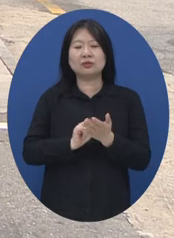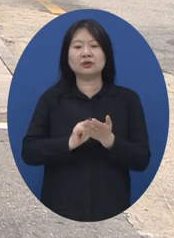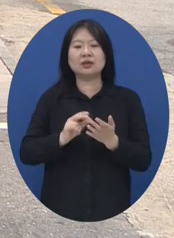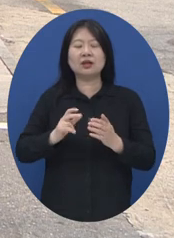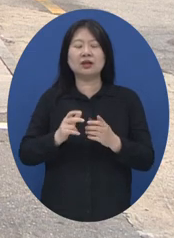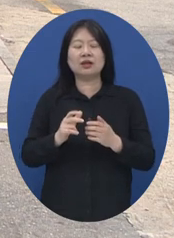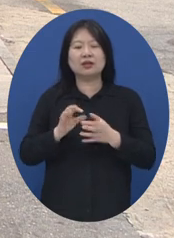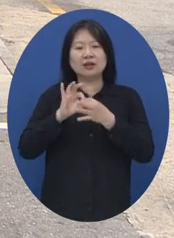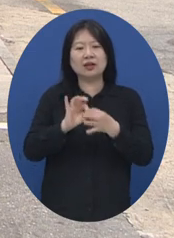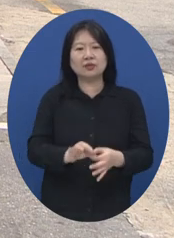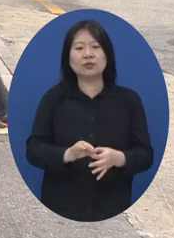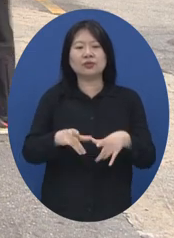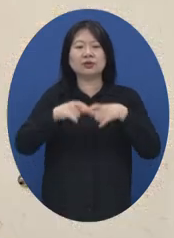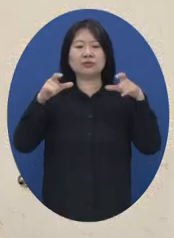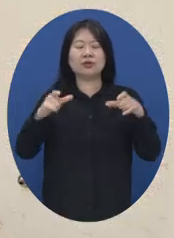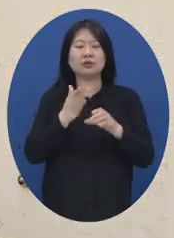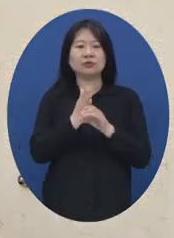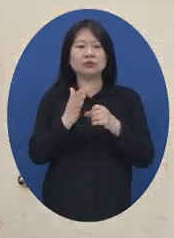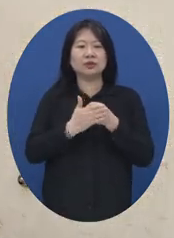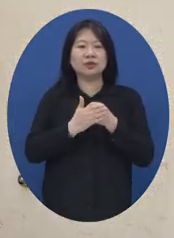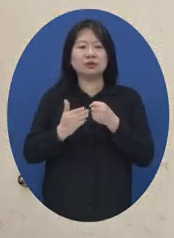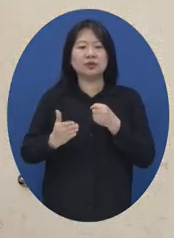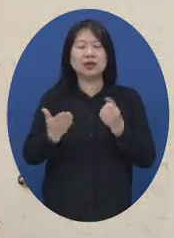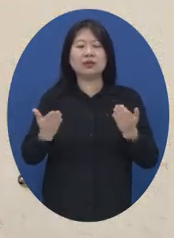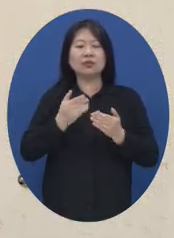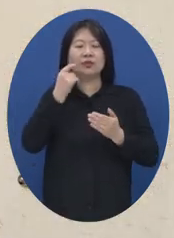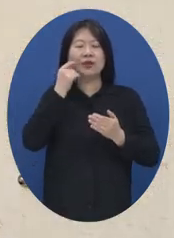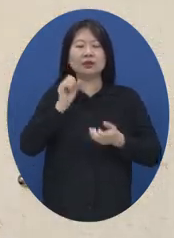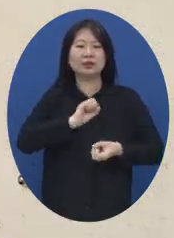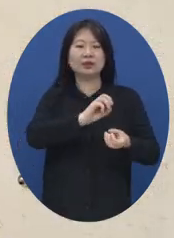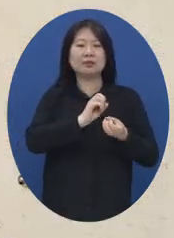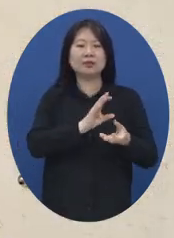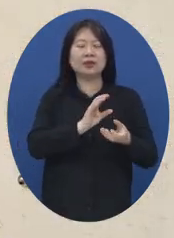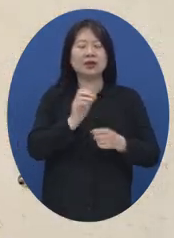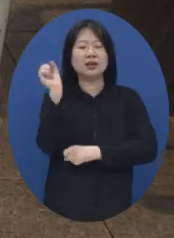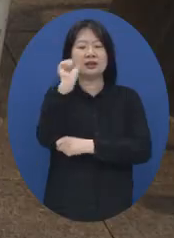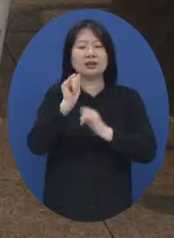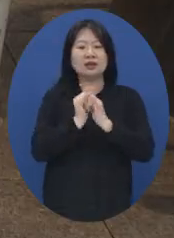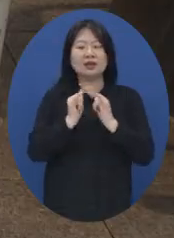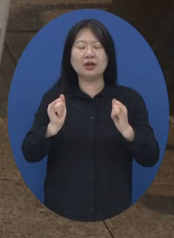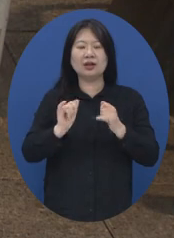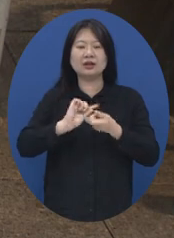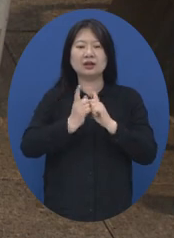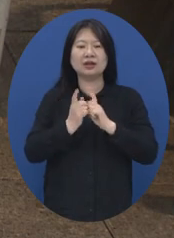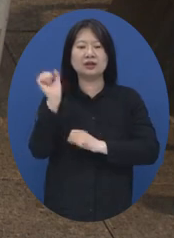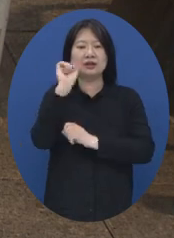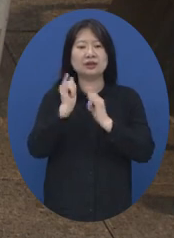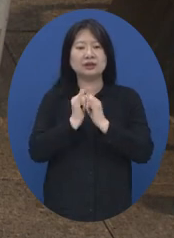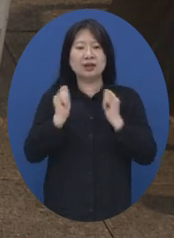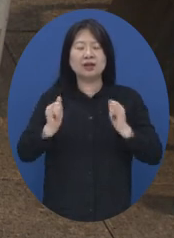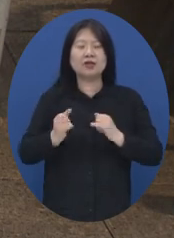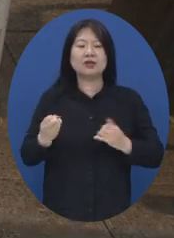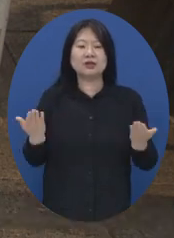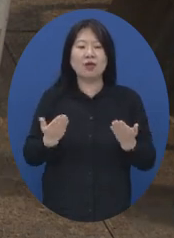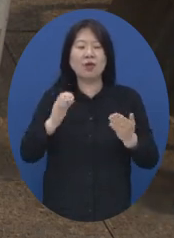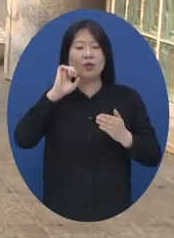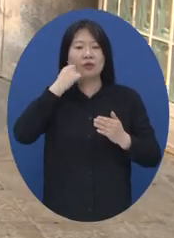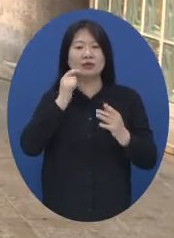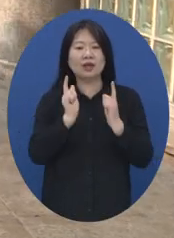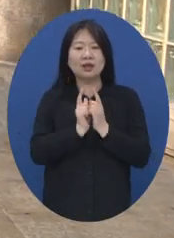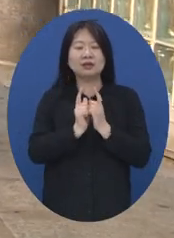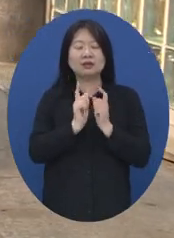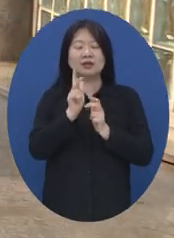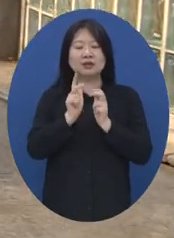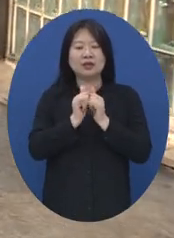코로나19의 수도권 확산세가 계속되고 있는 가운데 일을 못하는 택배기사와 대리기사 등 취약 노동자나 영업에 어려움을 겪는